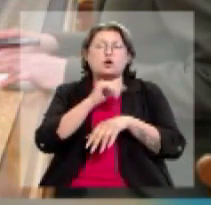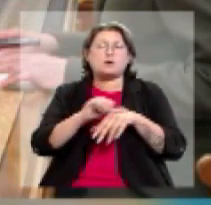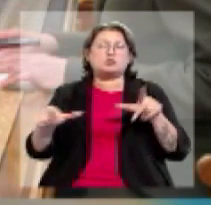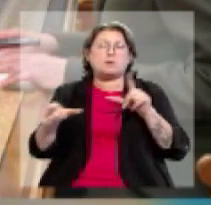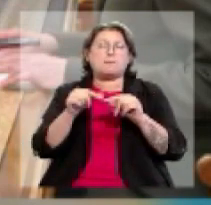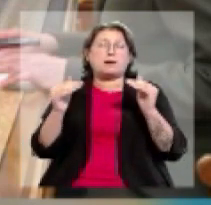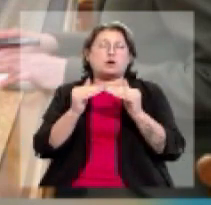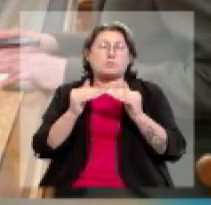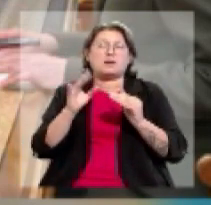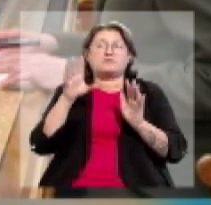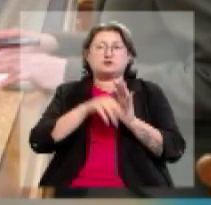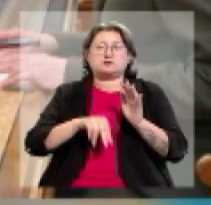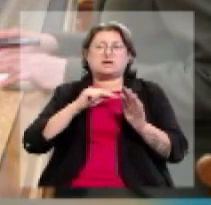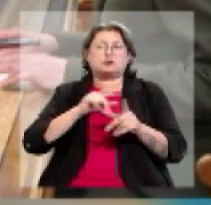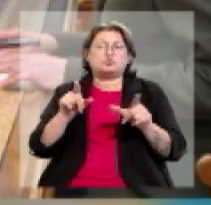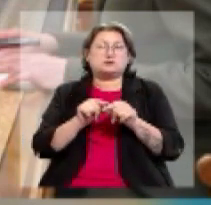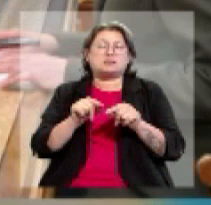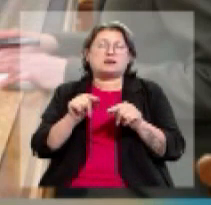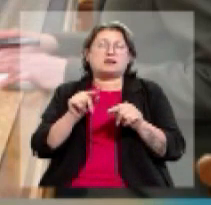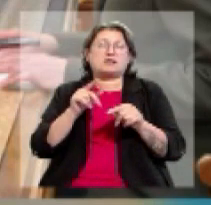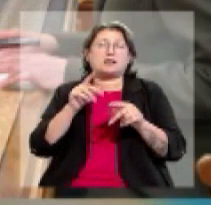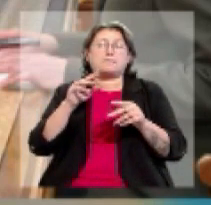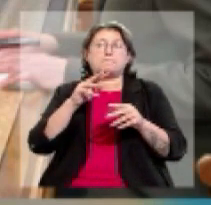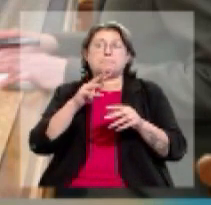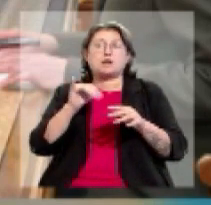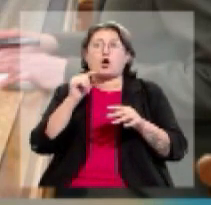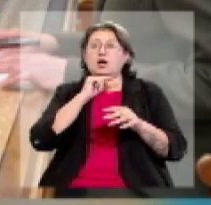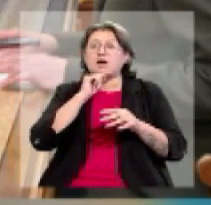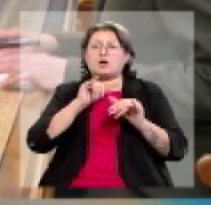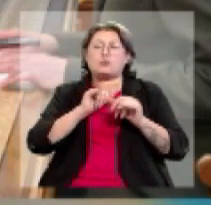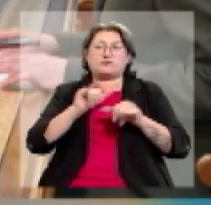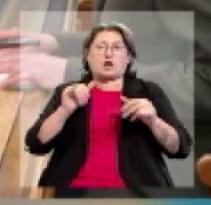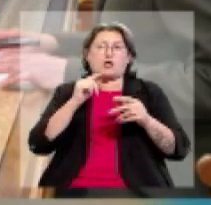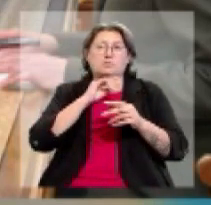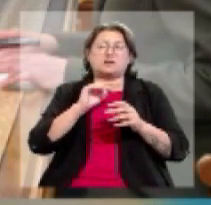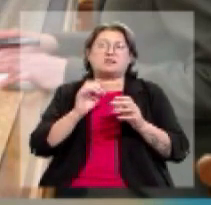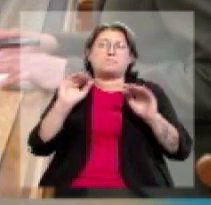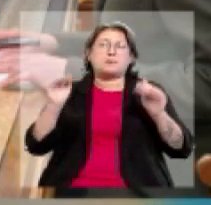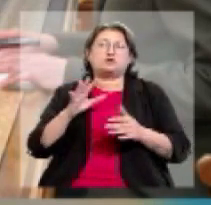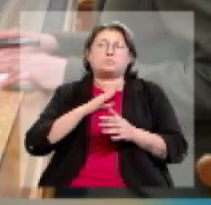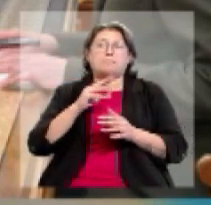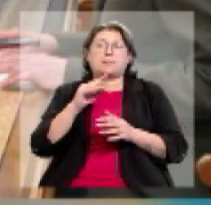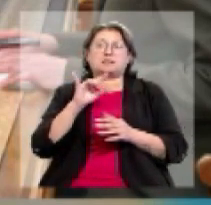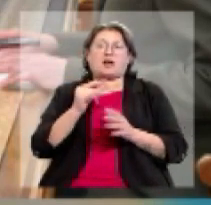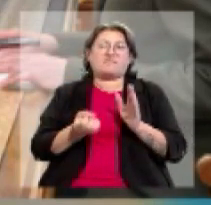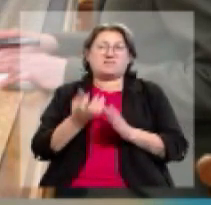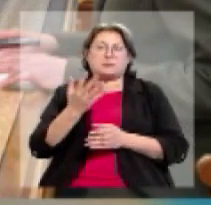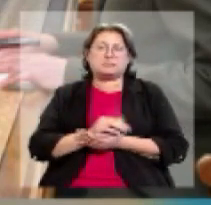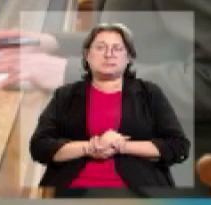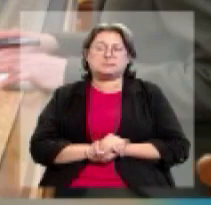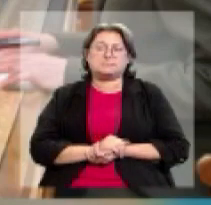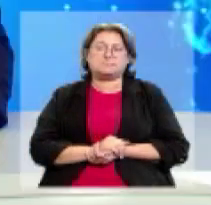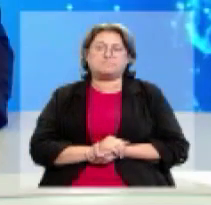партнерами, в том числе в части сотрудничества в области декарбонизации экономики и сокращения выбросов метана.